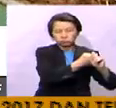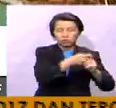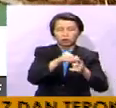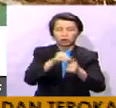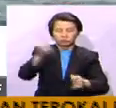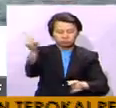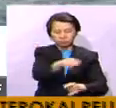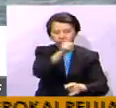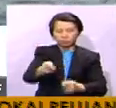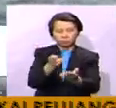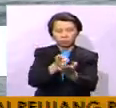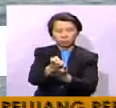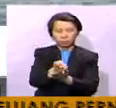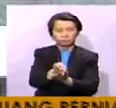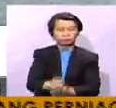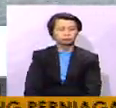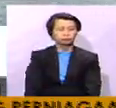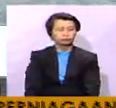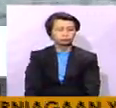atau dibatalkan hak oleh kerajaan.